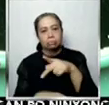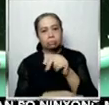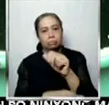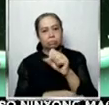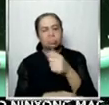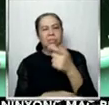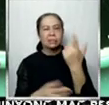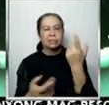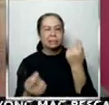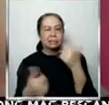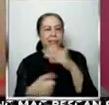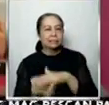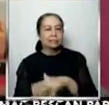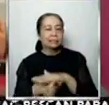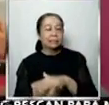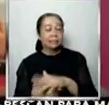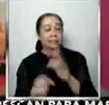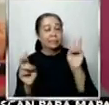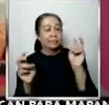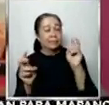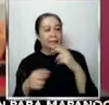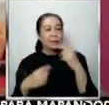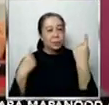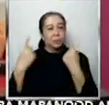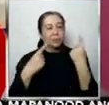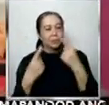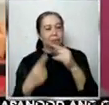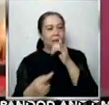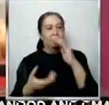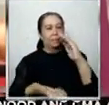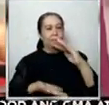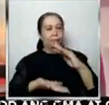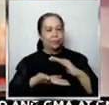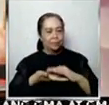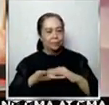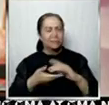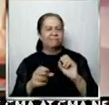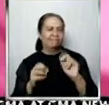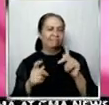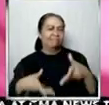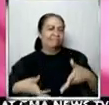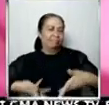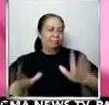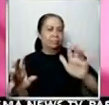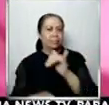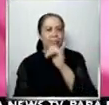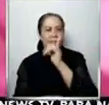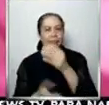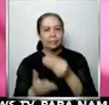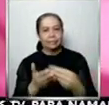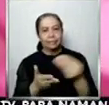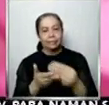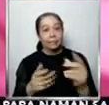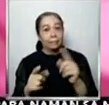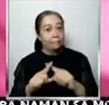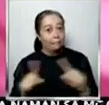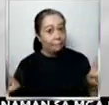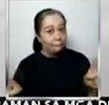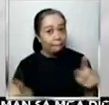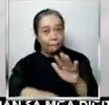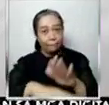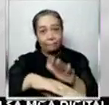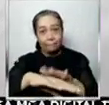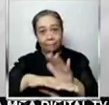daw stress at pagkabalisa ang pag-inom ng alak kaya pinayagan na ang pagbili nito. Pero may babala si